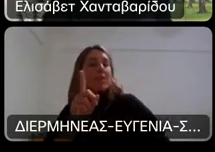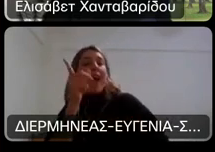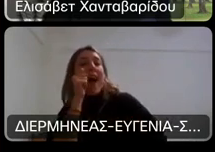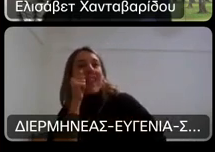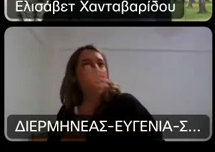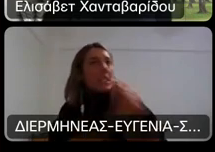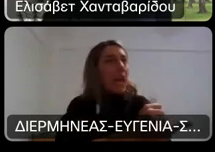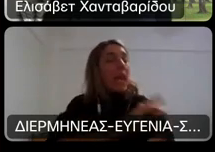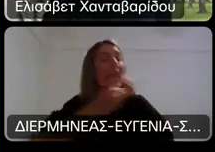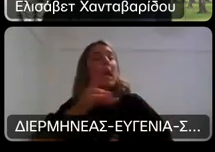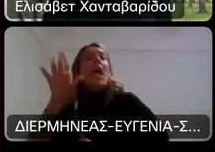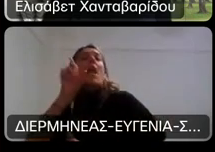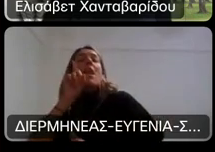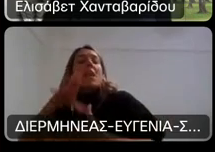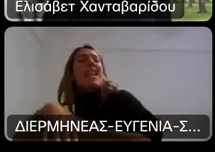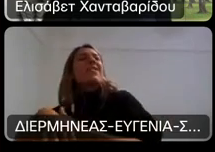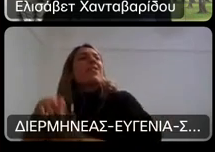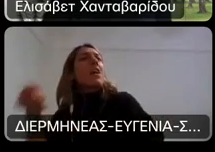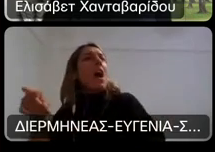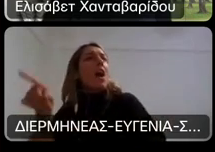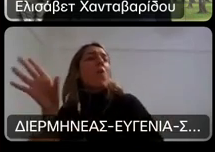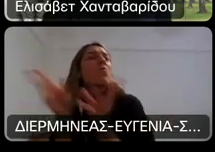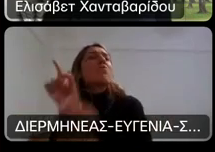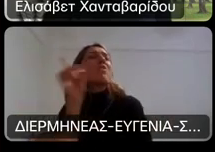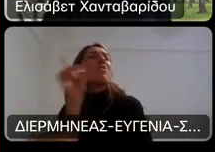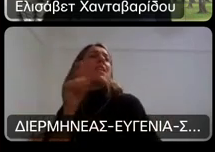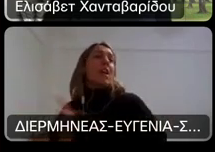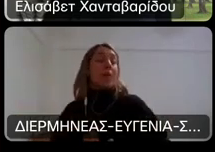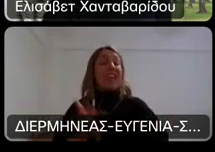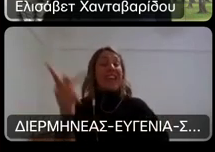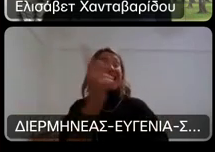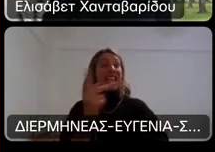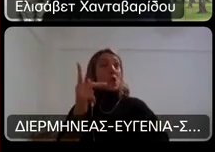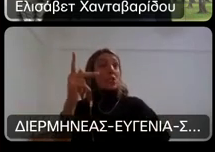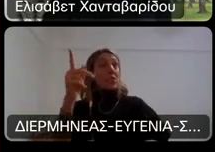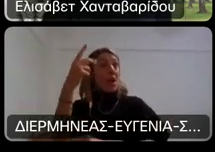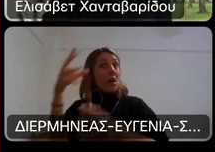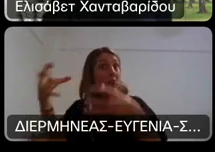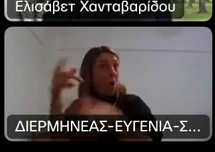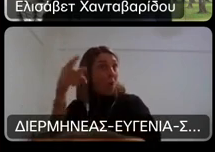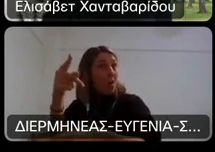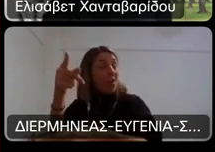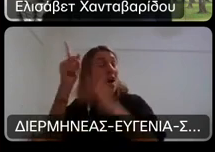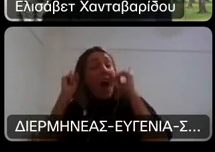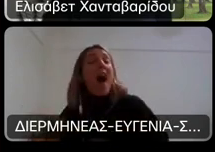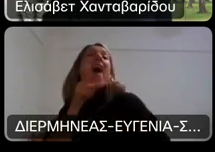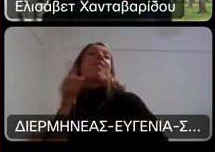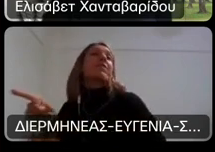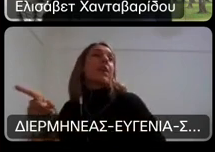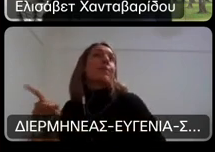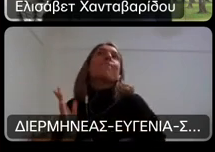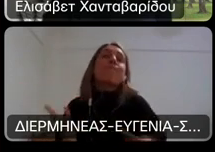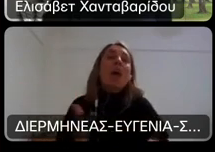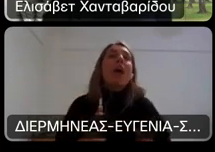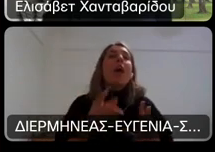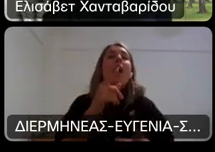άντρας ή λεσβία για γυναίκα. Αυτό βέβαια θα το αποφασίσει η ίδια κοινότητα και αν είναι δυνατόν να γίνει κάποια συνεργασία με